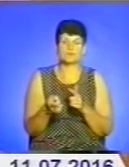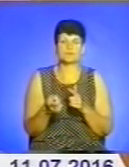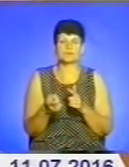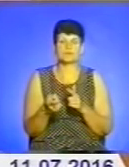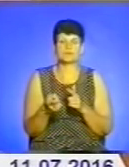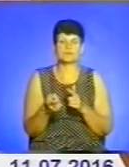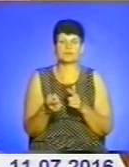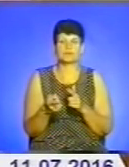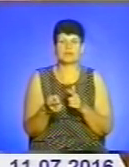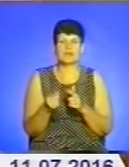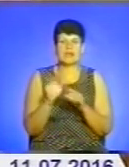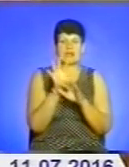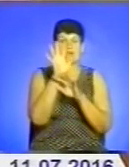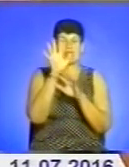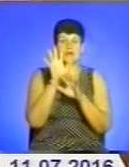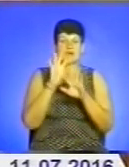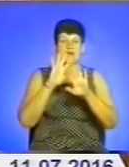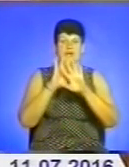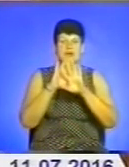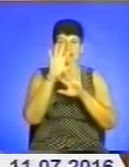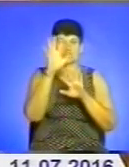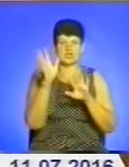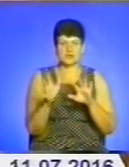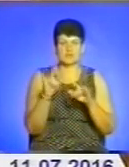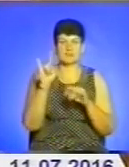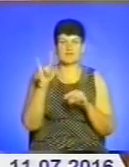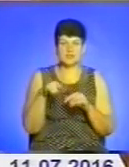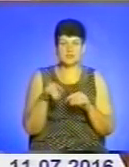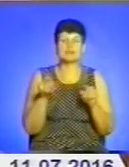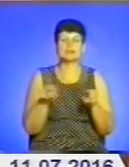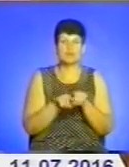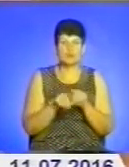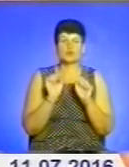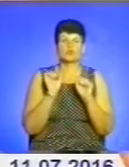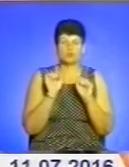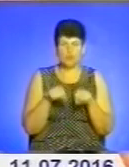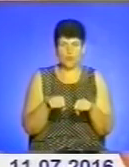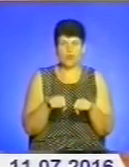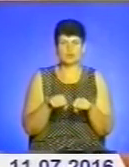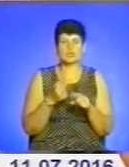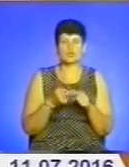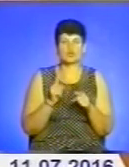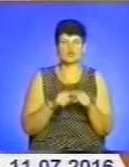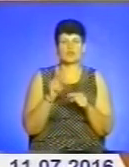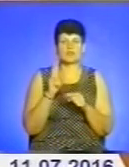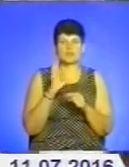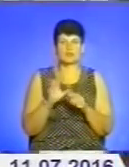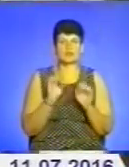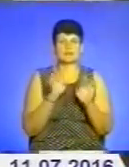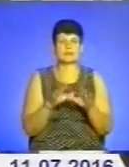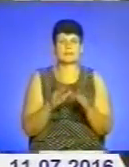захистивши решітками вікна, також можна дану квартиру здати під охорону.